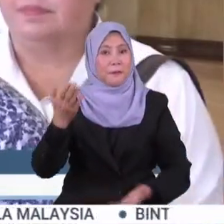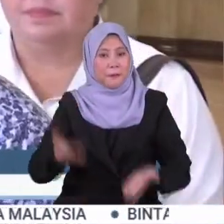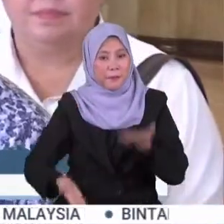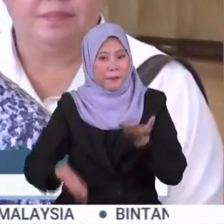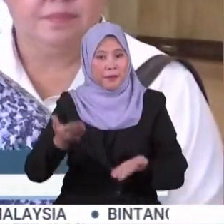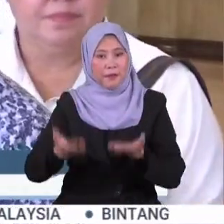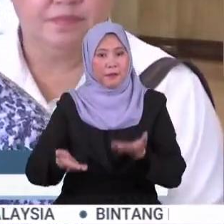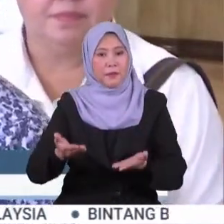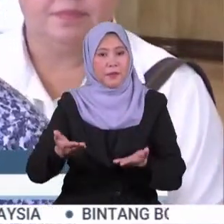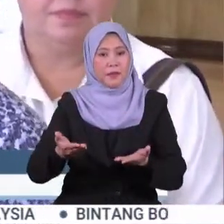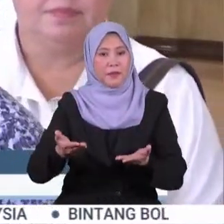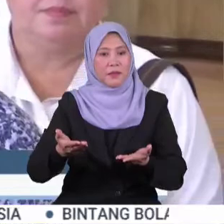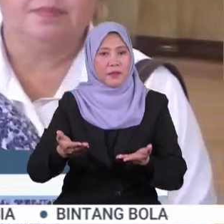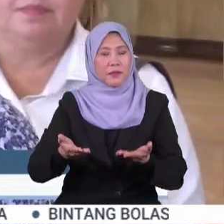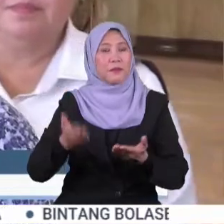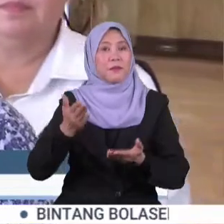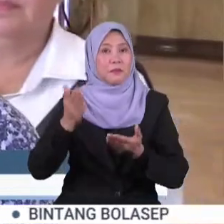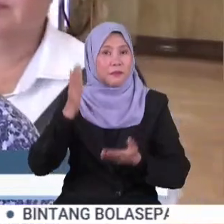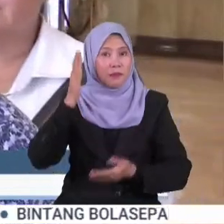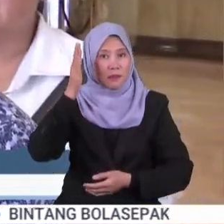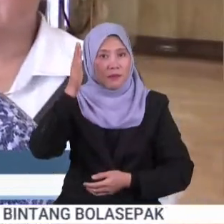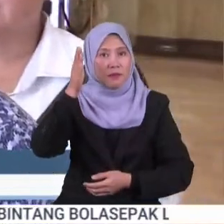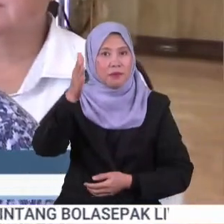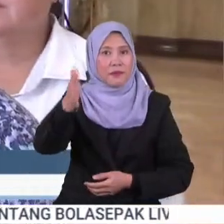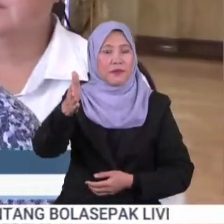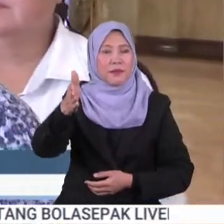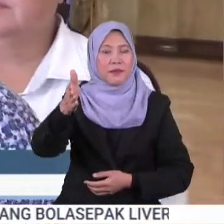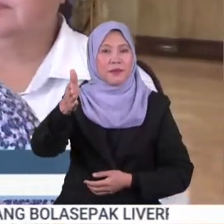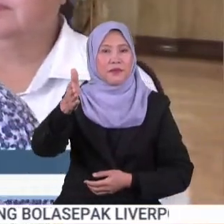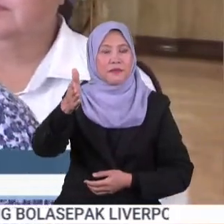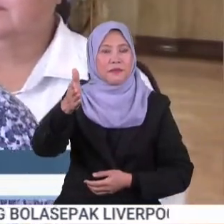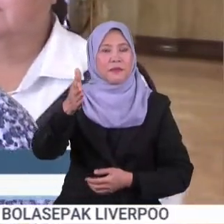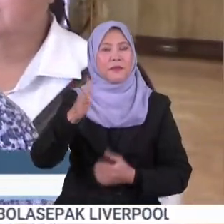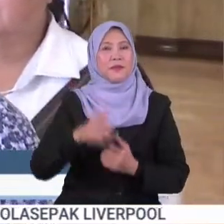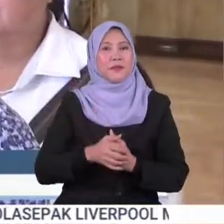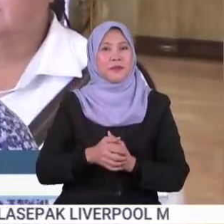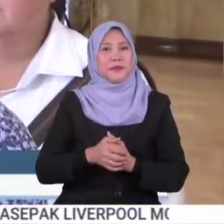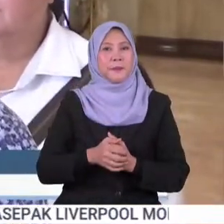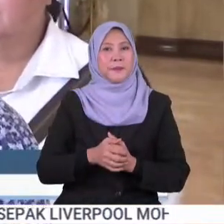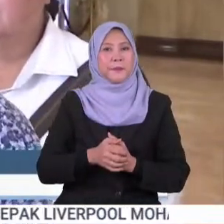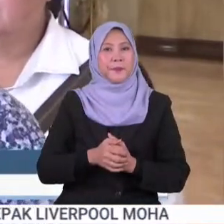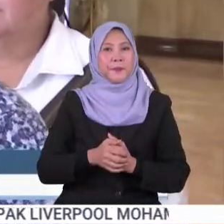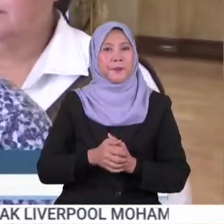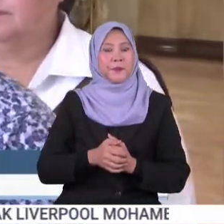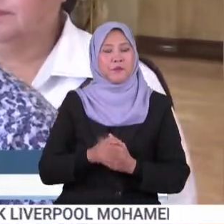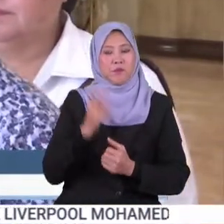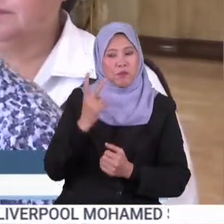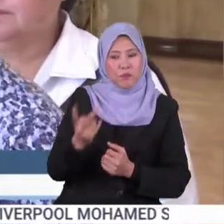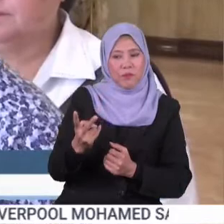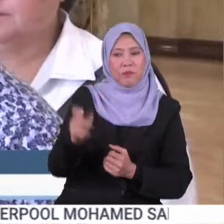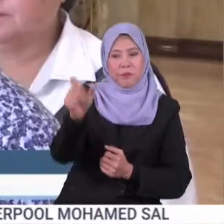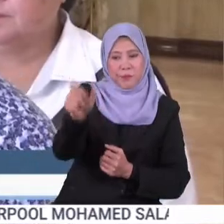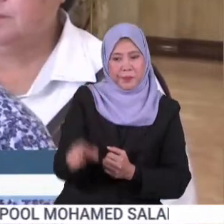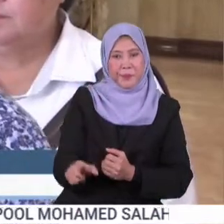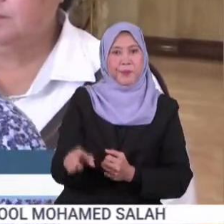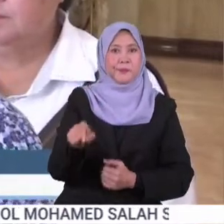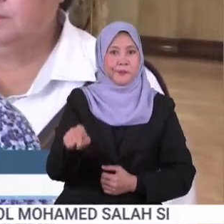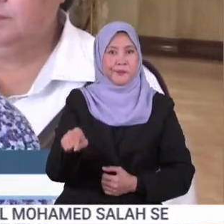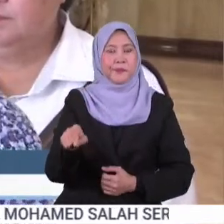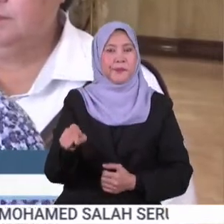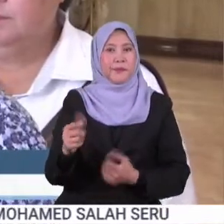Kemungkinan, bukan kemungkinan, akan saya dengar dan lihat bahawa acceptability